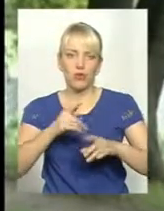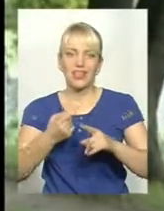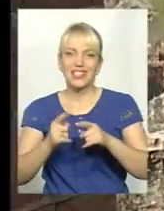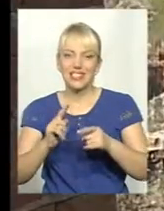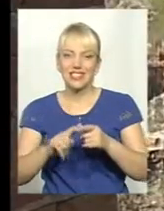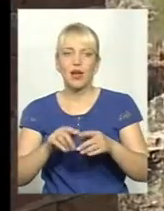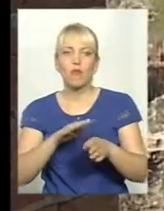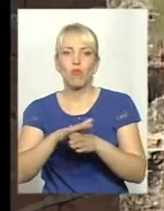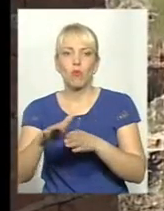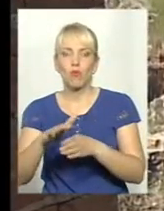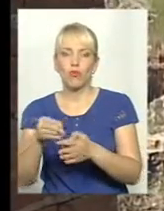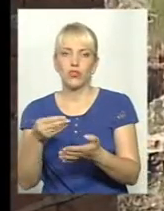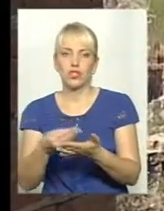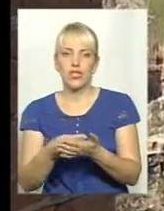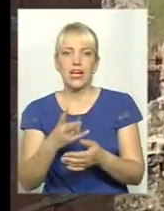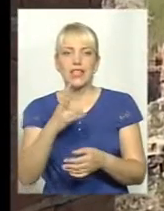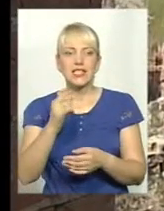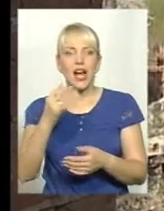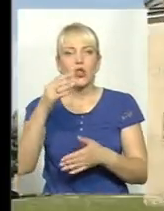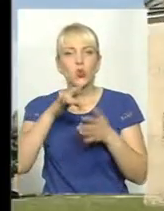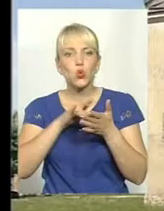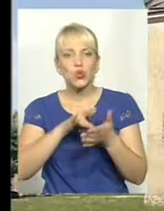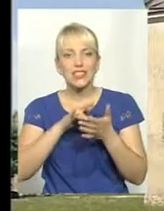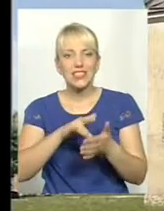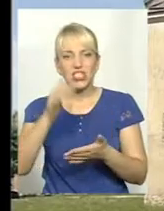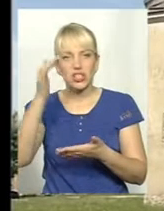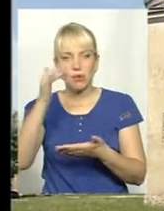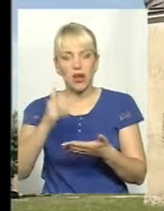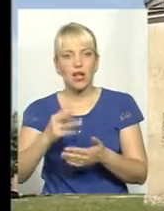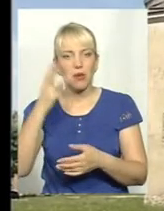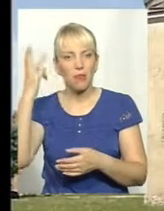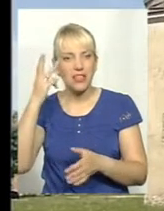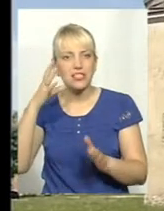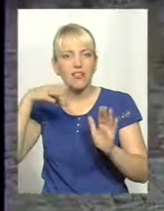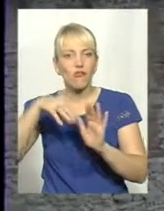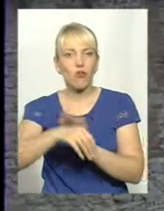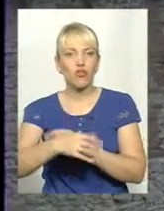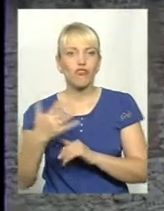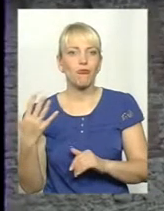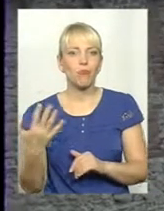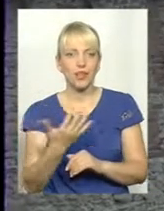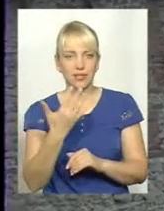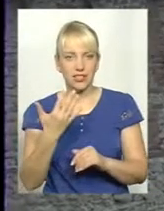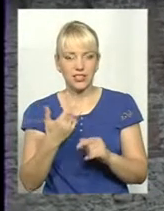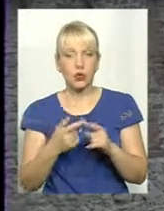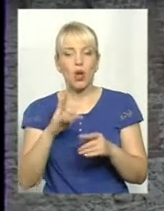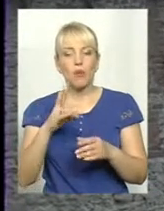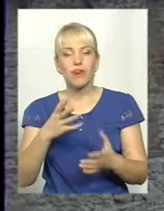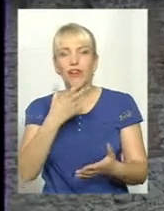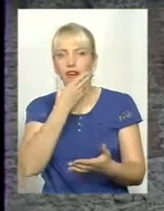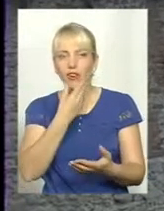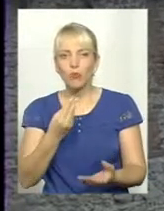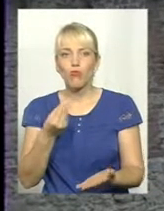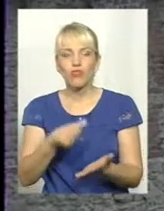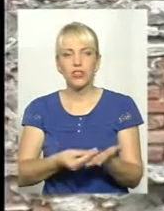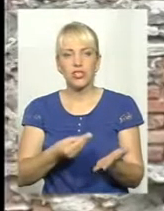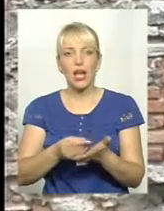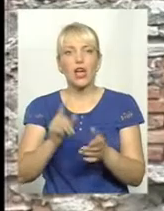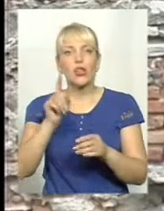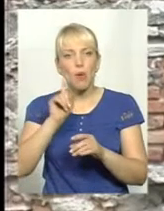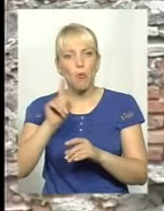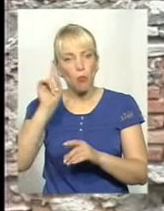в західних країнах. Це у підсумку не лише приваблює увагу до окремих регіонів країни, а й надає поштовху до створення нових робочих місць і, як